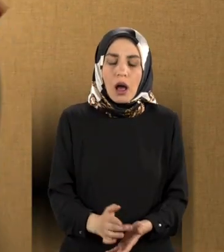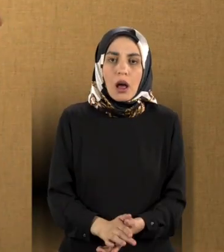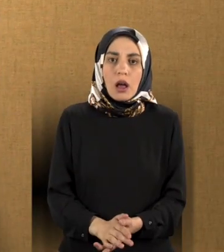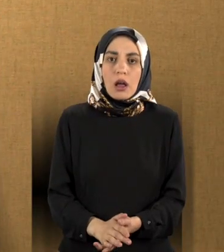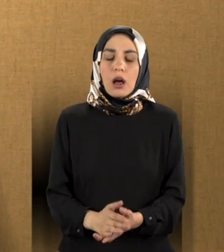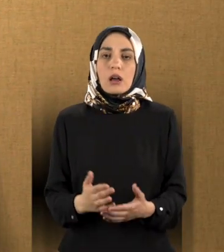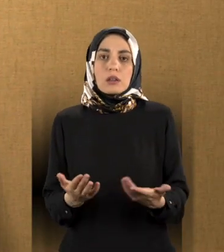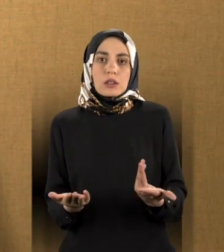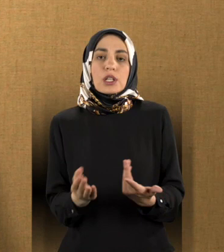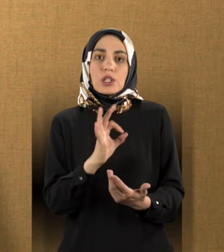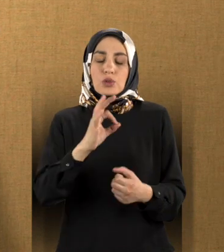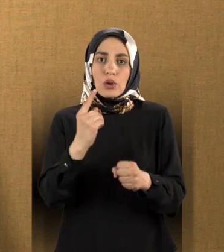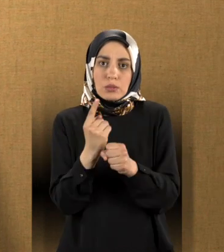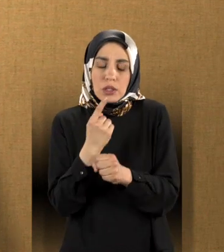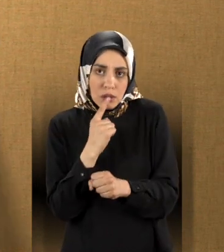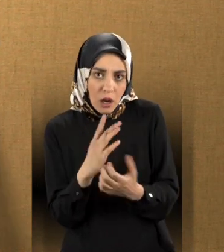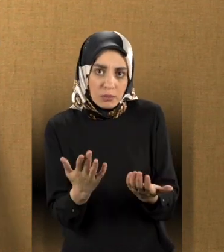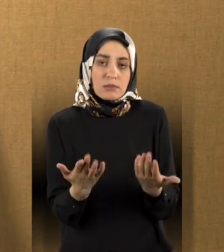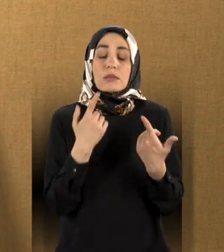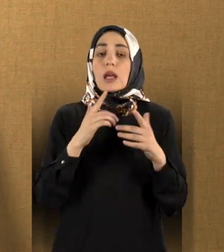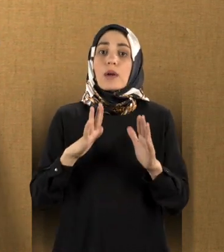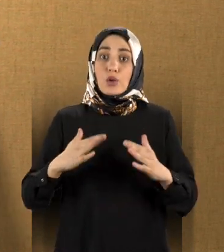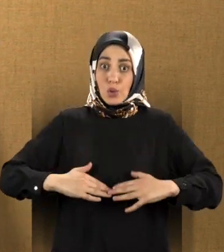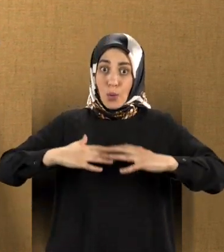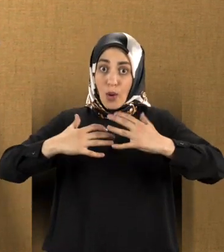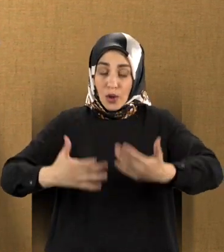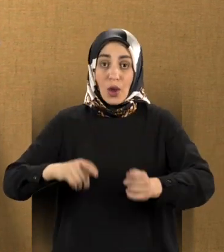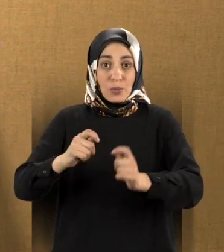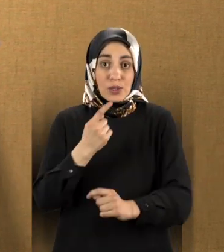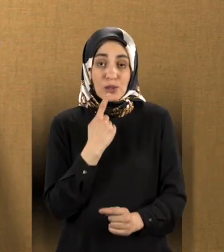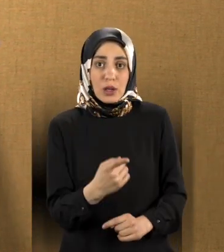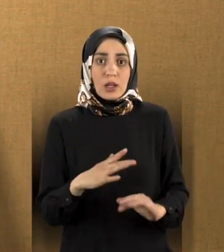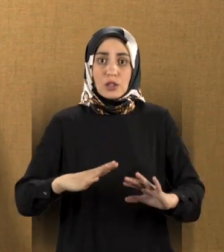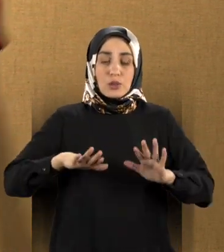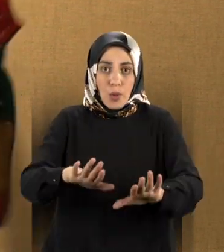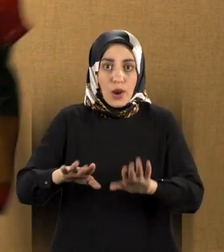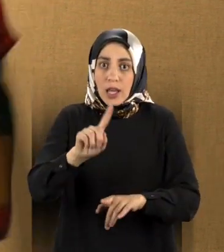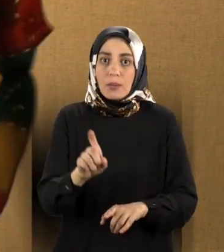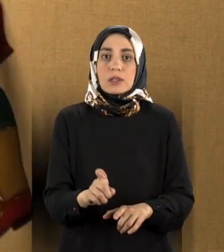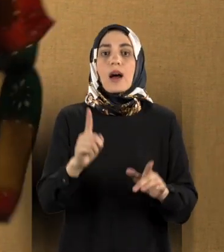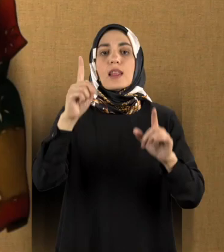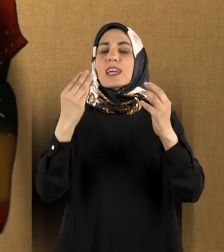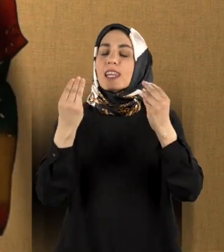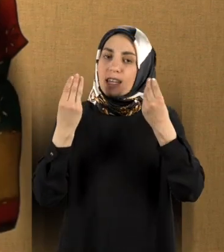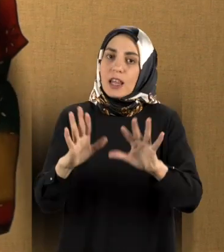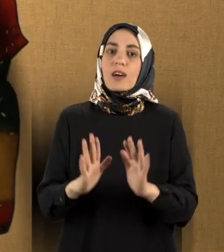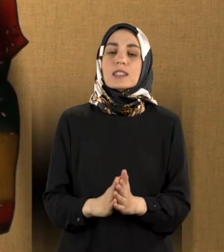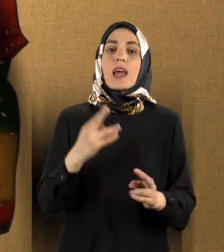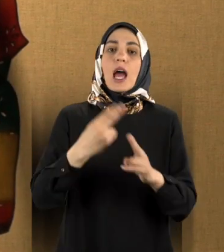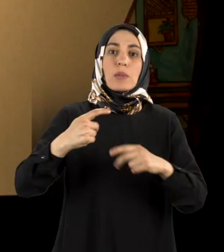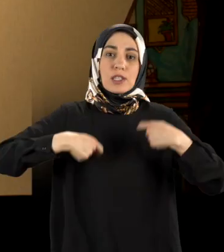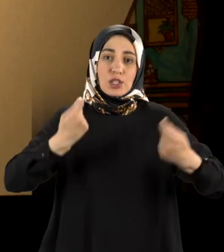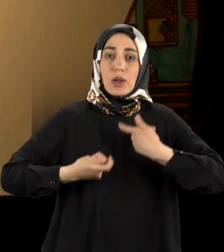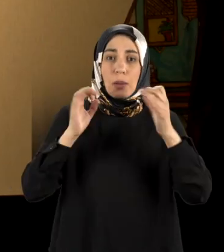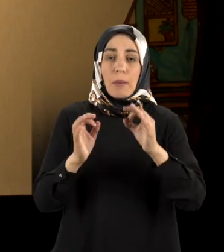köpekle misin dedi ya Evet efendim hiç böyle şey söyler miyim yani göbek yapmışsın diyorum ama ne zaman börek yakışırdı Allah